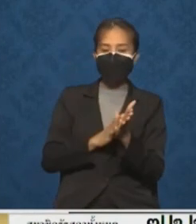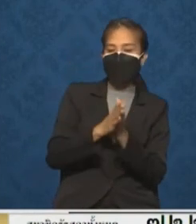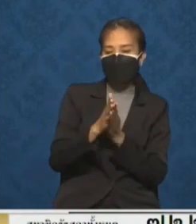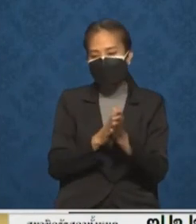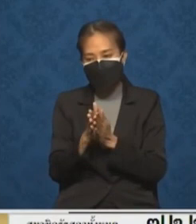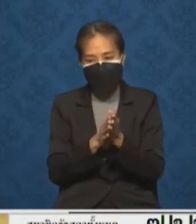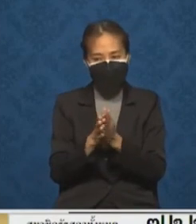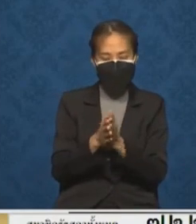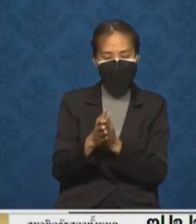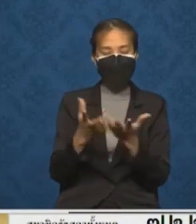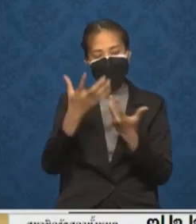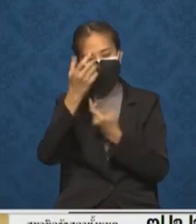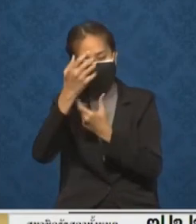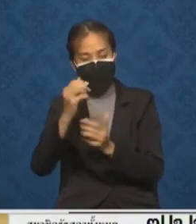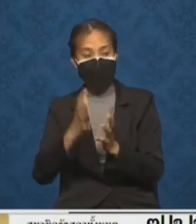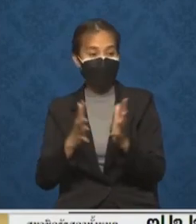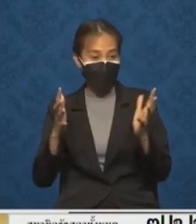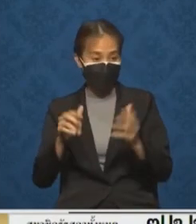ตั้งแต่ต้น